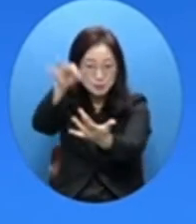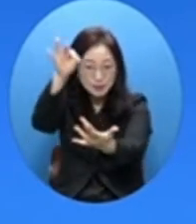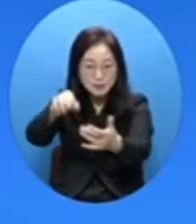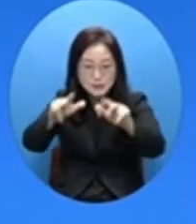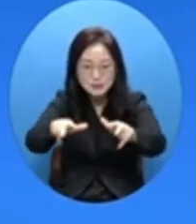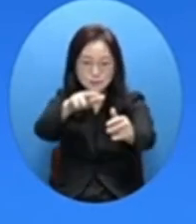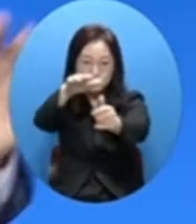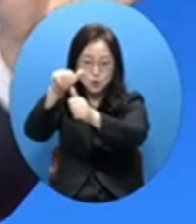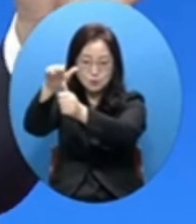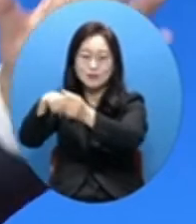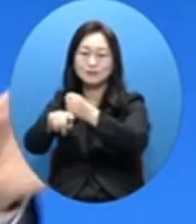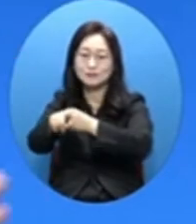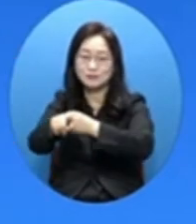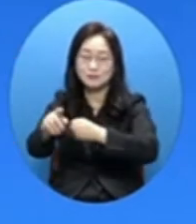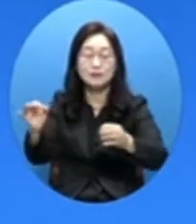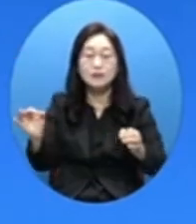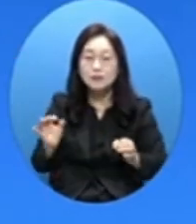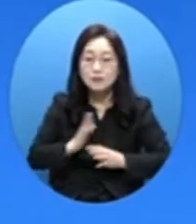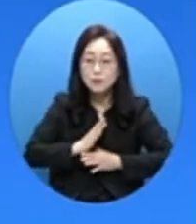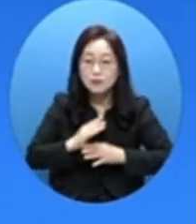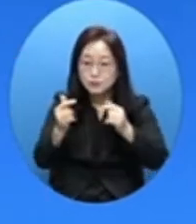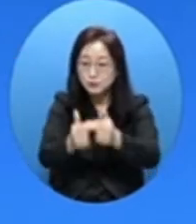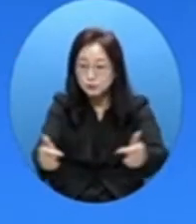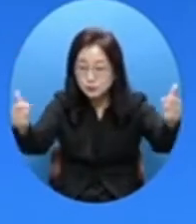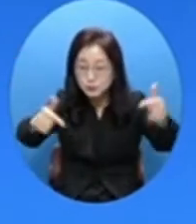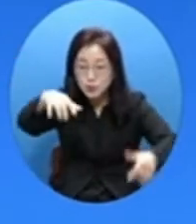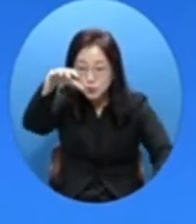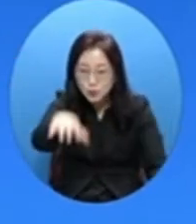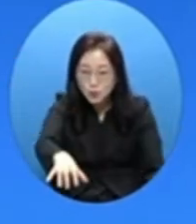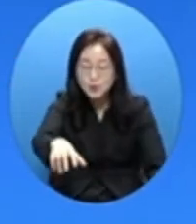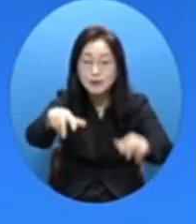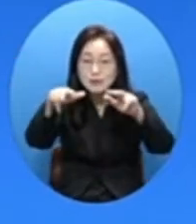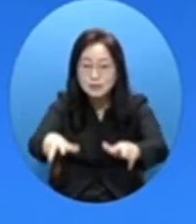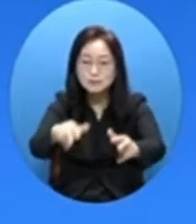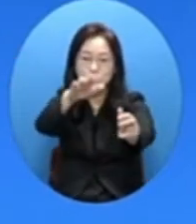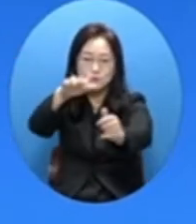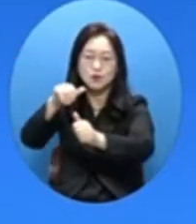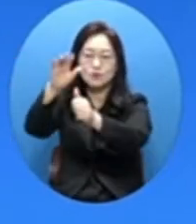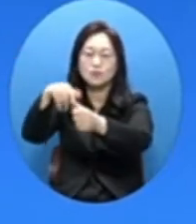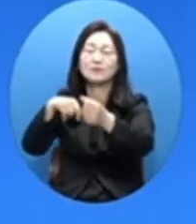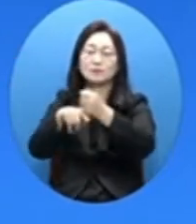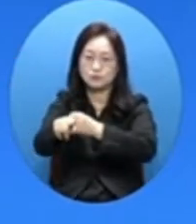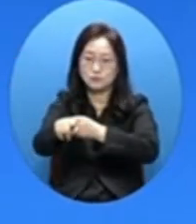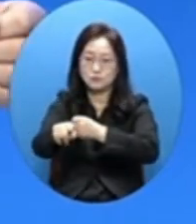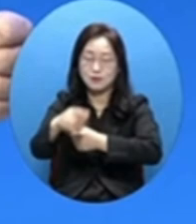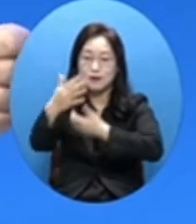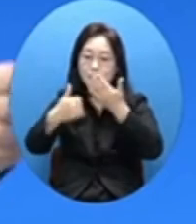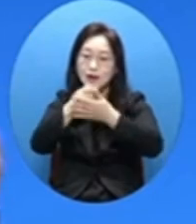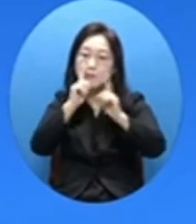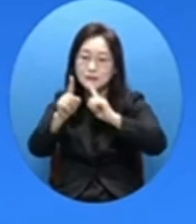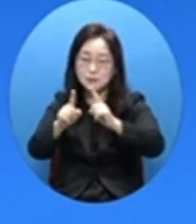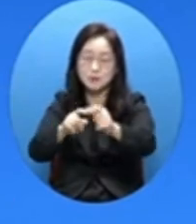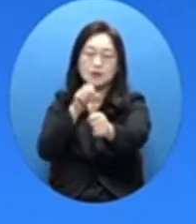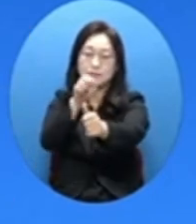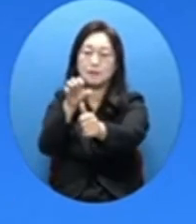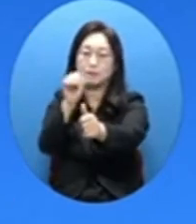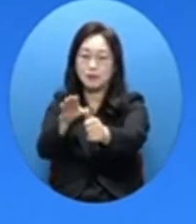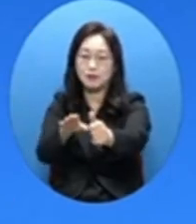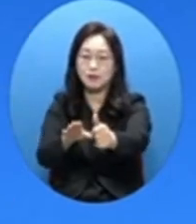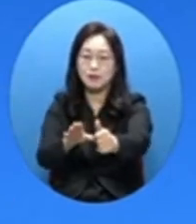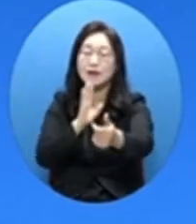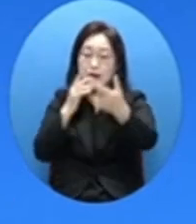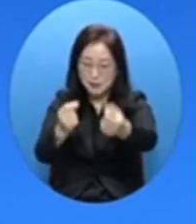자리에 부르신 것입니다. 이 놀라운 풍의 역사의 현장에 여러분을 부르신 것입니다. 여러분에게 말씀을 주셨습니다. 말씀을 아멘으로